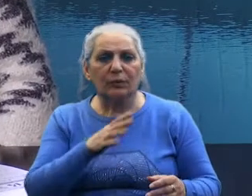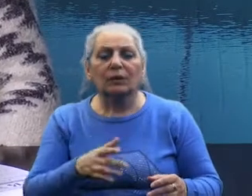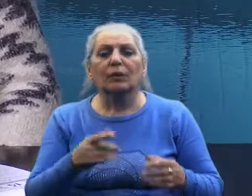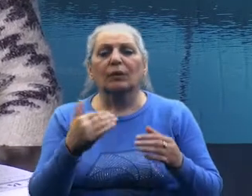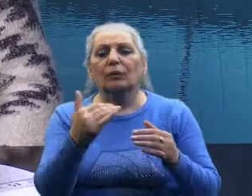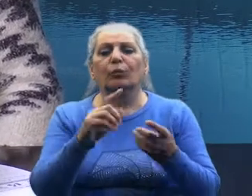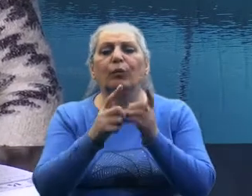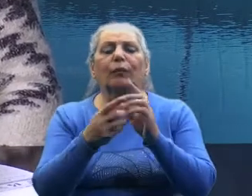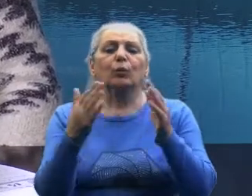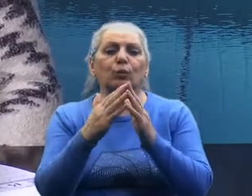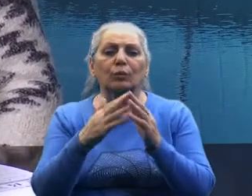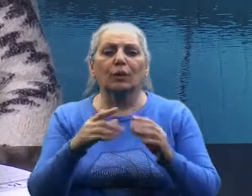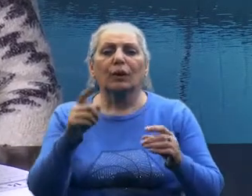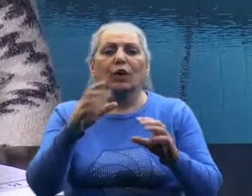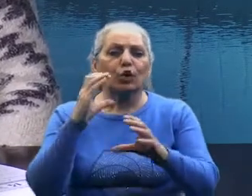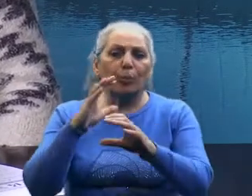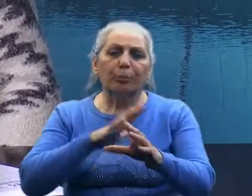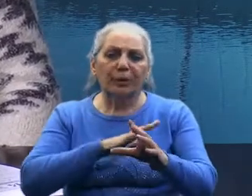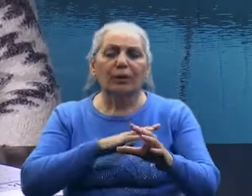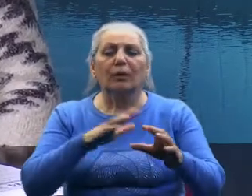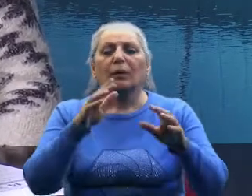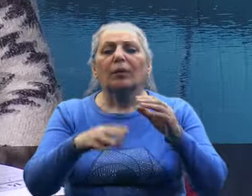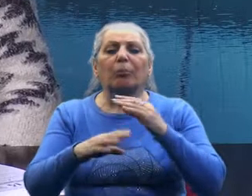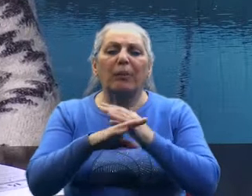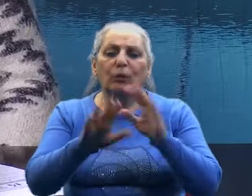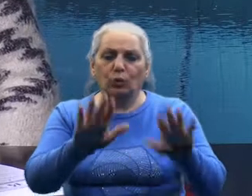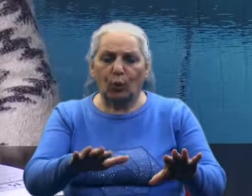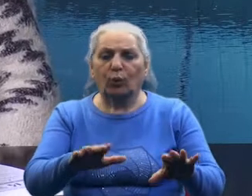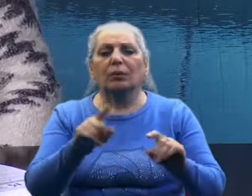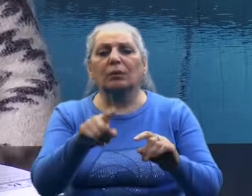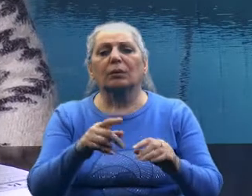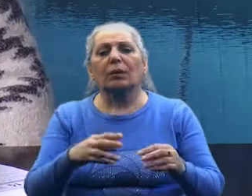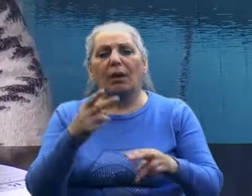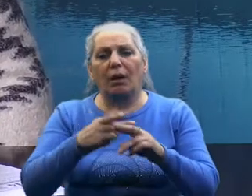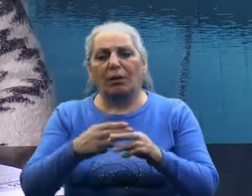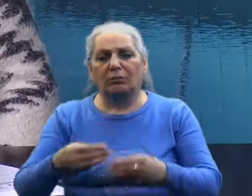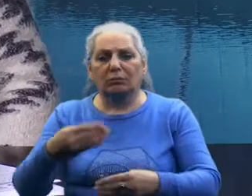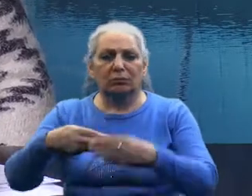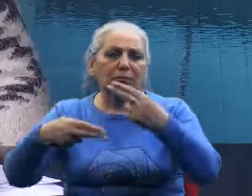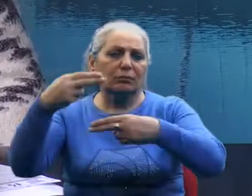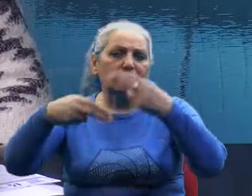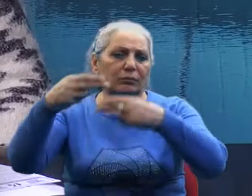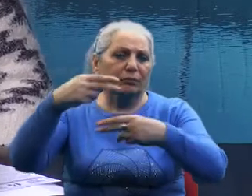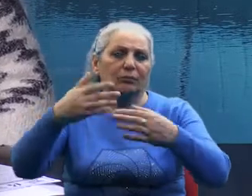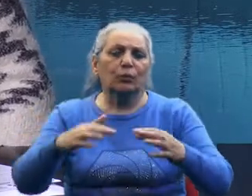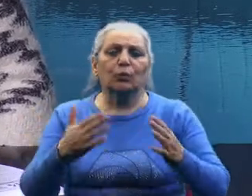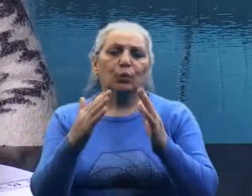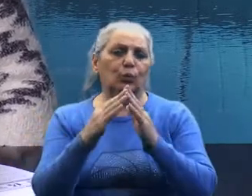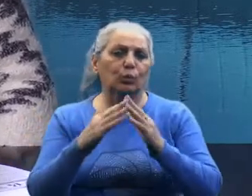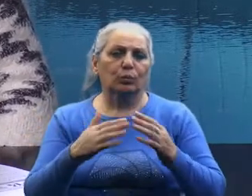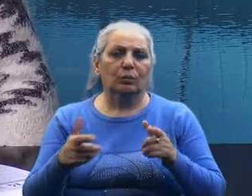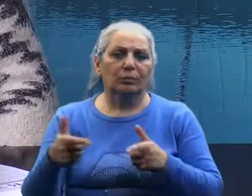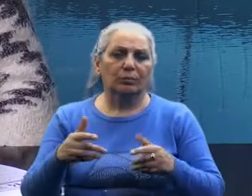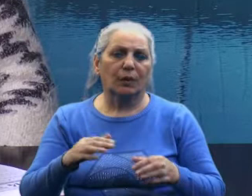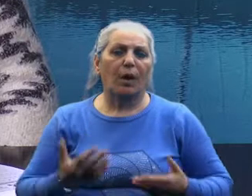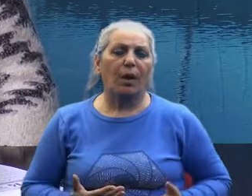տոն, կողքերքը քարով այդ փայտը թողել են, քարով կողքերքը պատել են, դարելա նորմալ շենք բնակելու